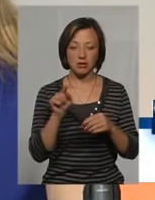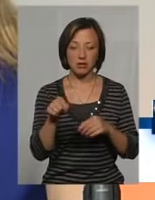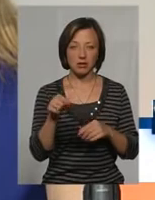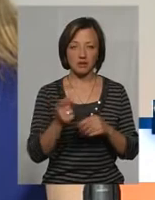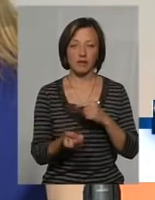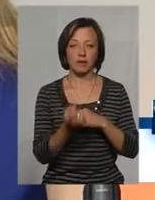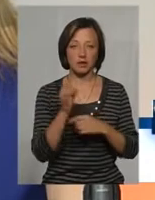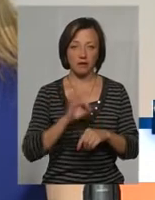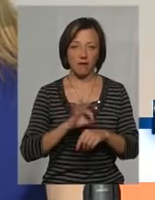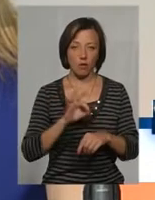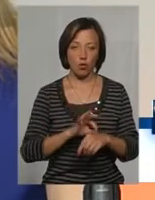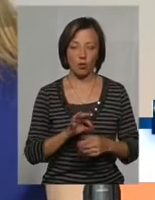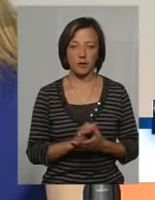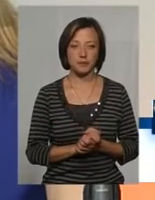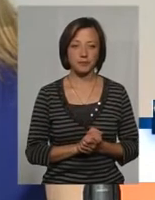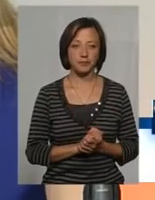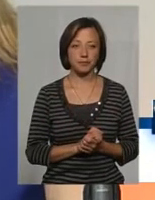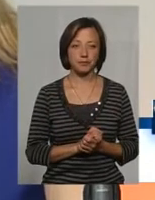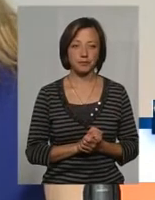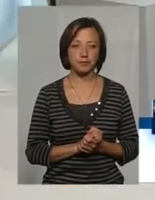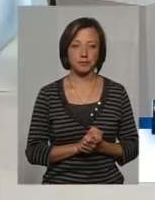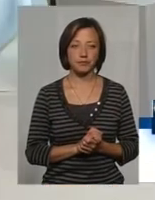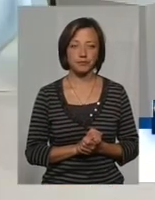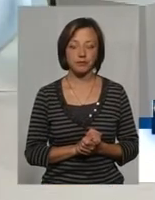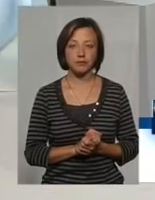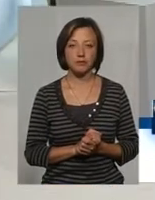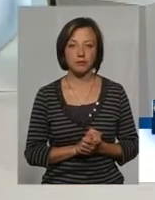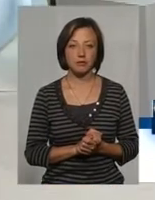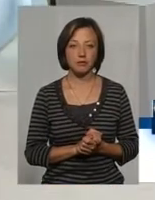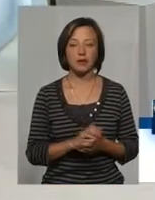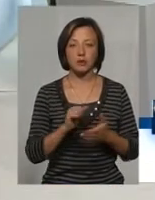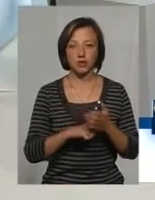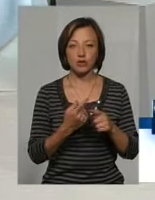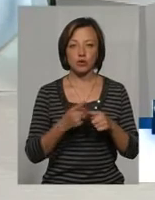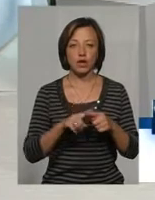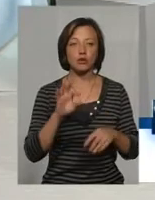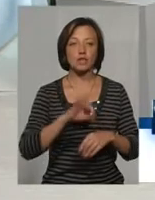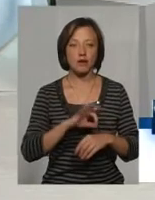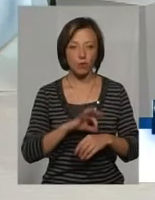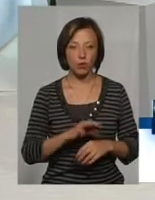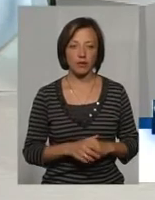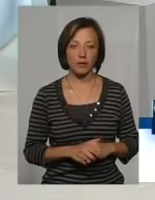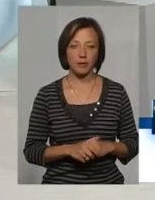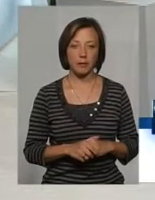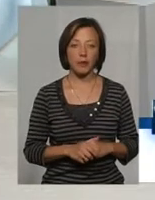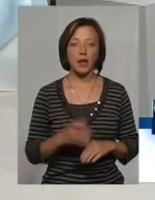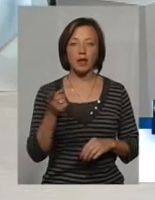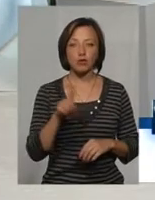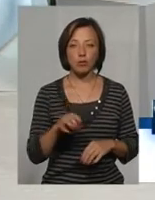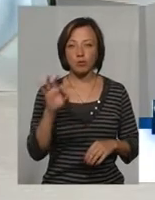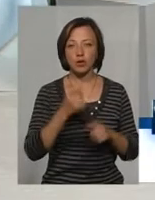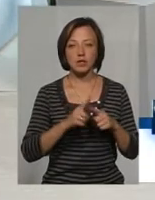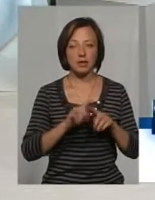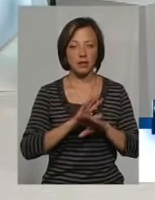подумати, що він явився збудником і чи причиною даного захворювання. От, тому про це треба